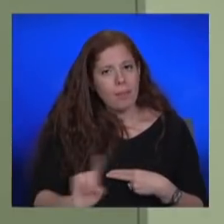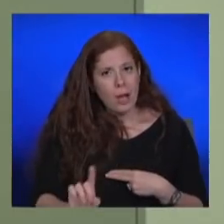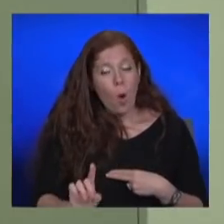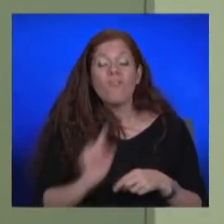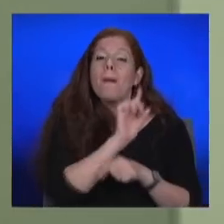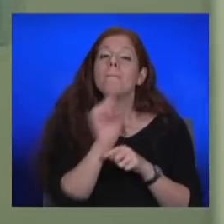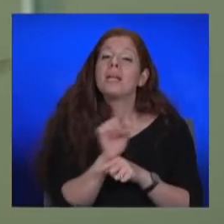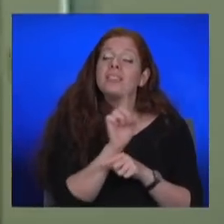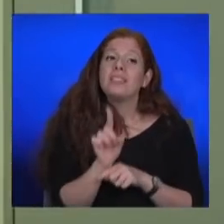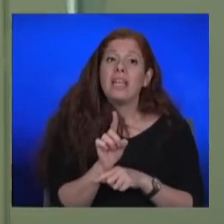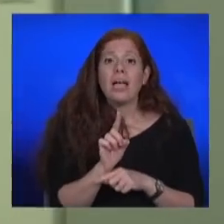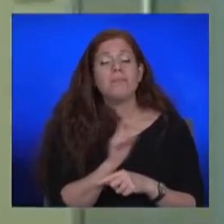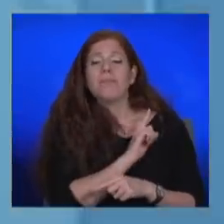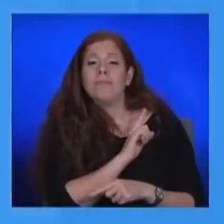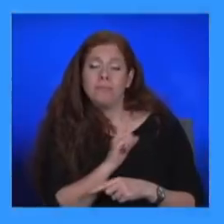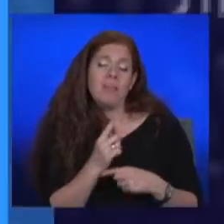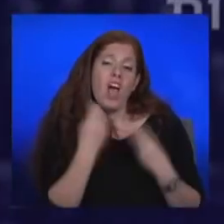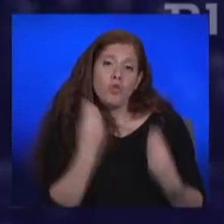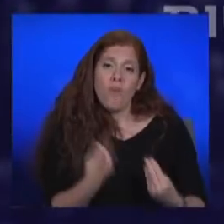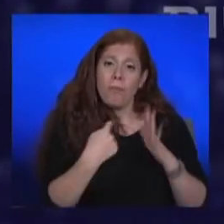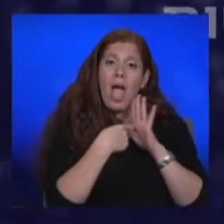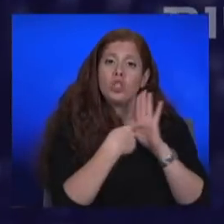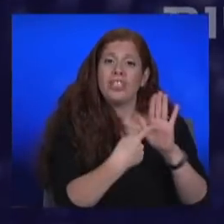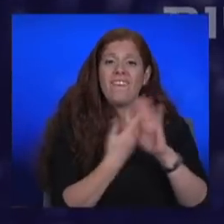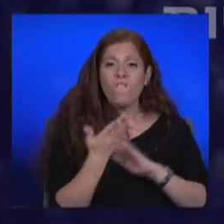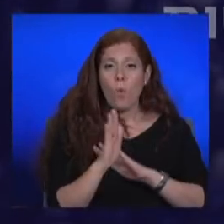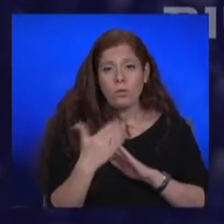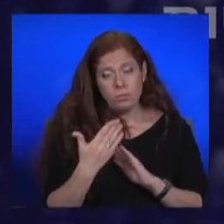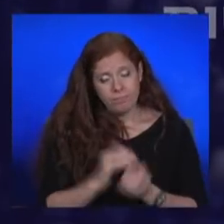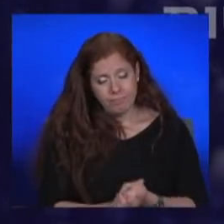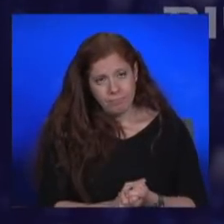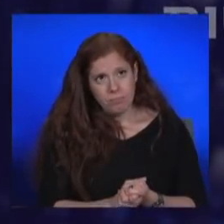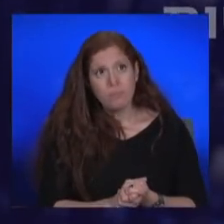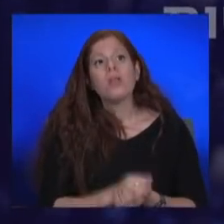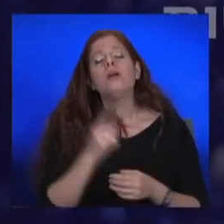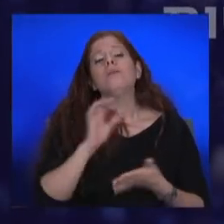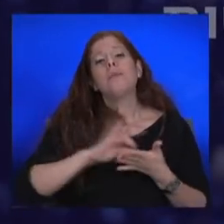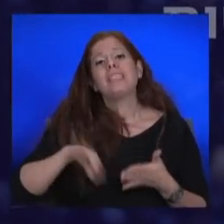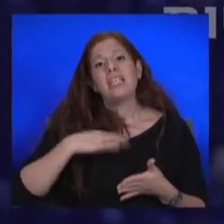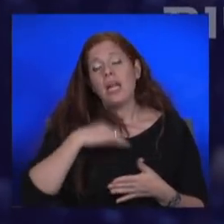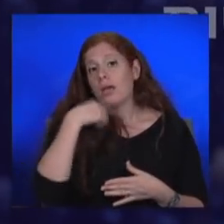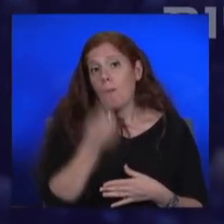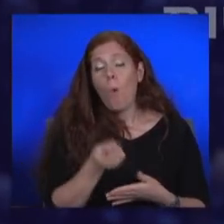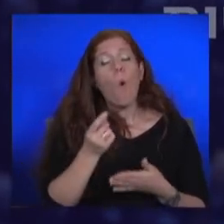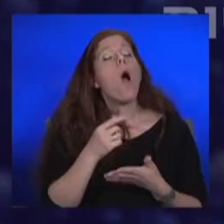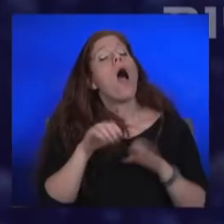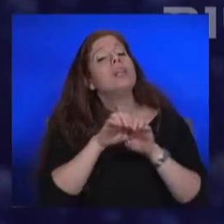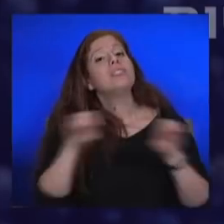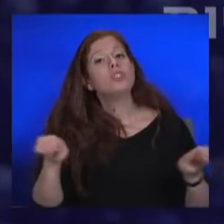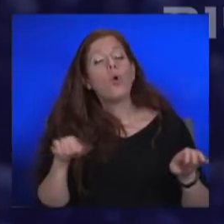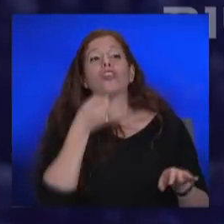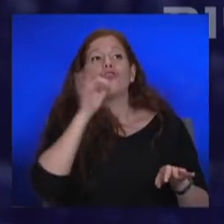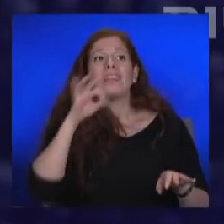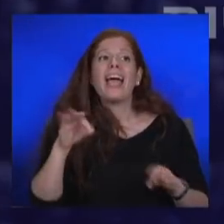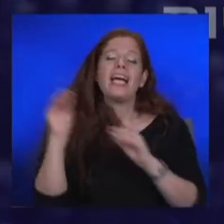קצת שקיפות בקבלת ההחלטות בנושא. ממשרד האנרגיה נמסר. הצינור המתוכנן צפוי לשדרג את רשת הולכת הגז